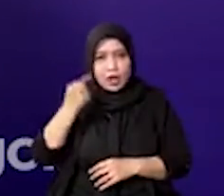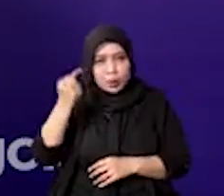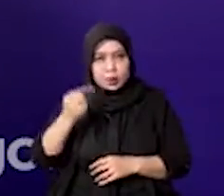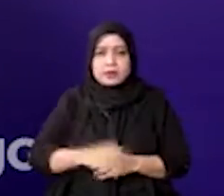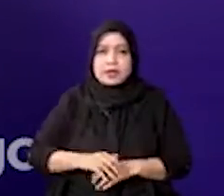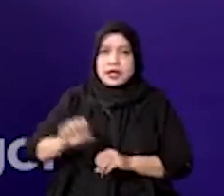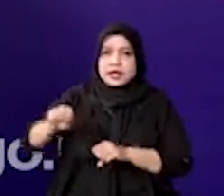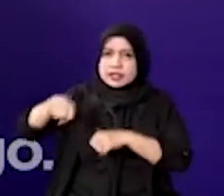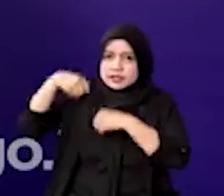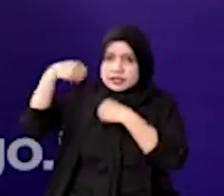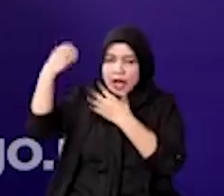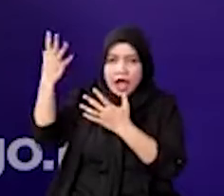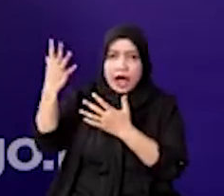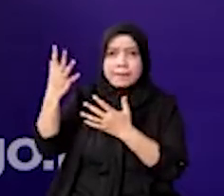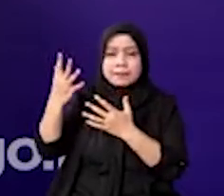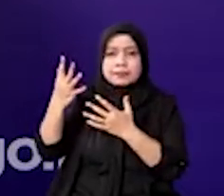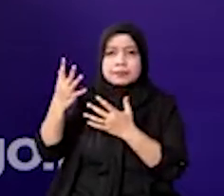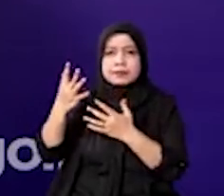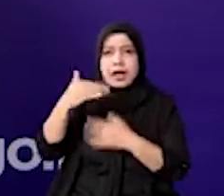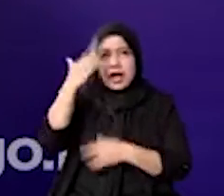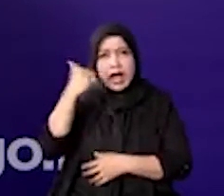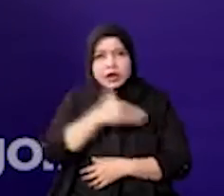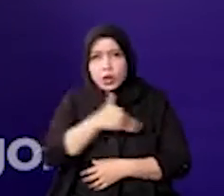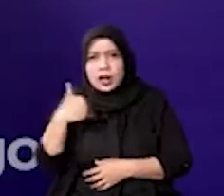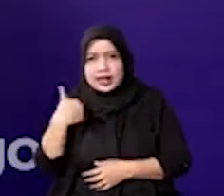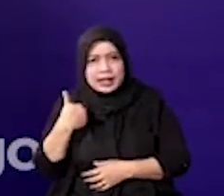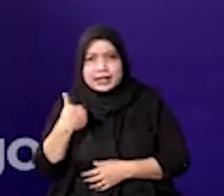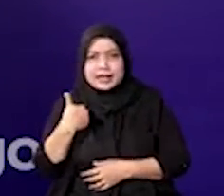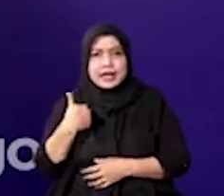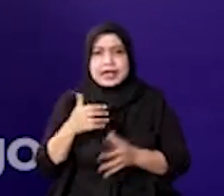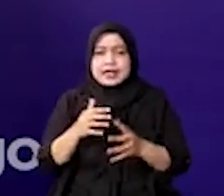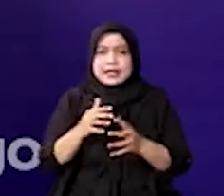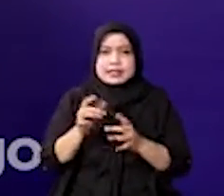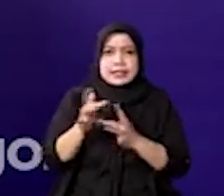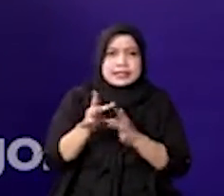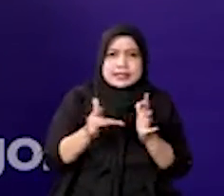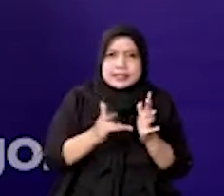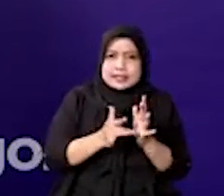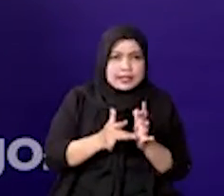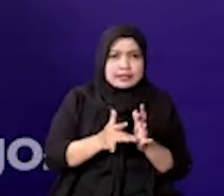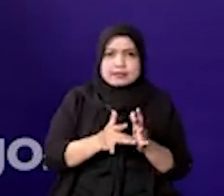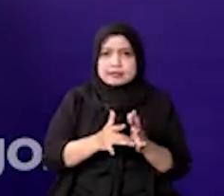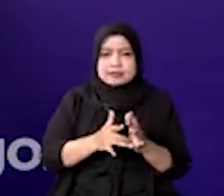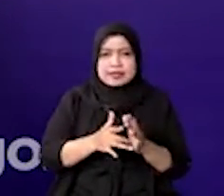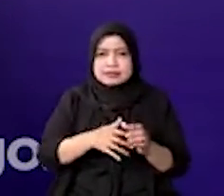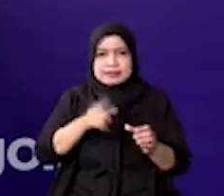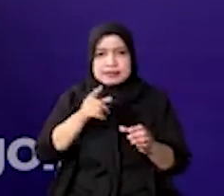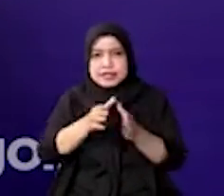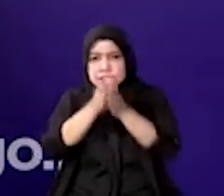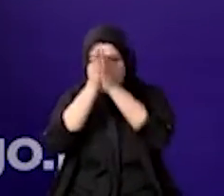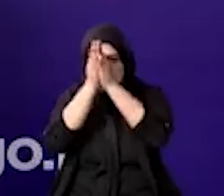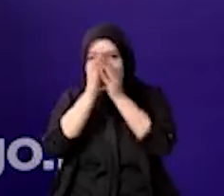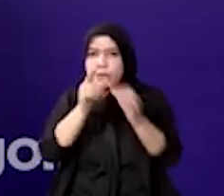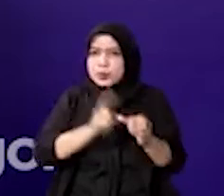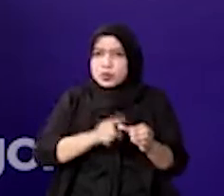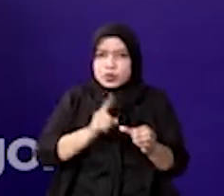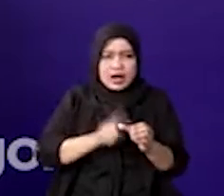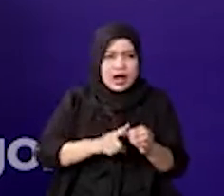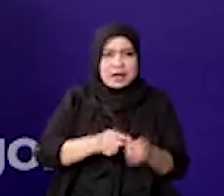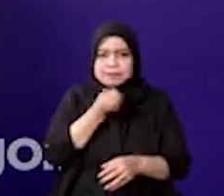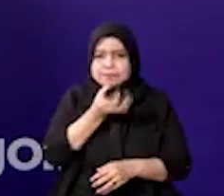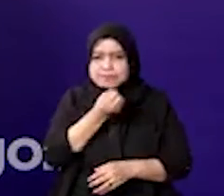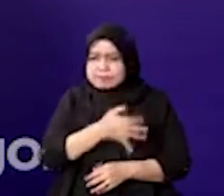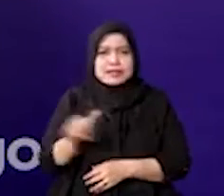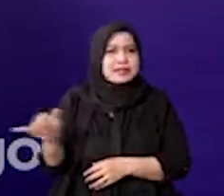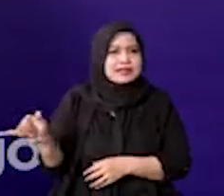Islam agama Katolik agama Hindu Buddha kengucu Protestan ini ada di agama semua mbak